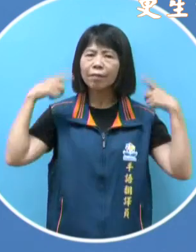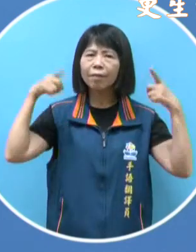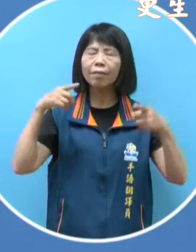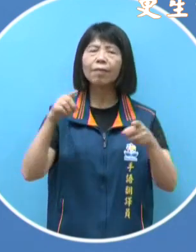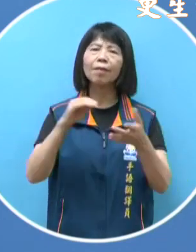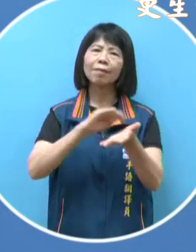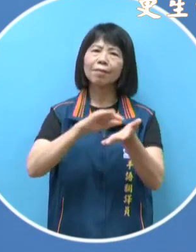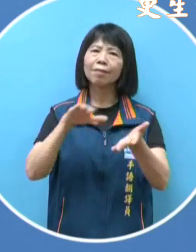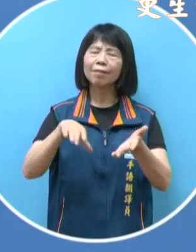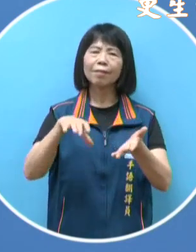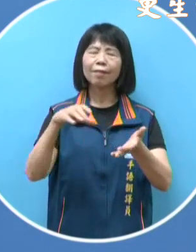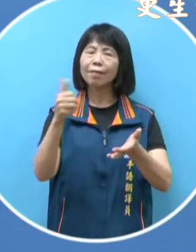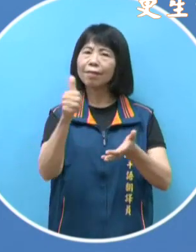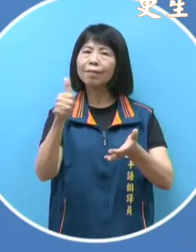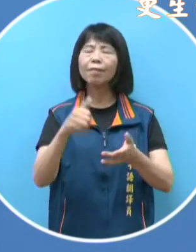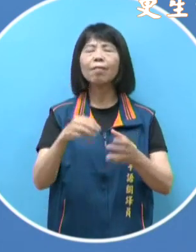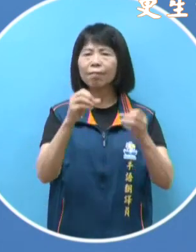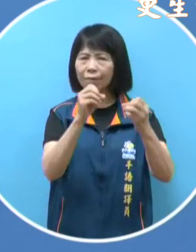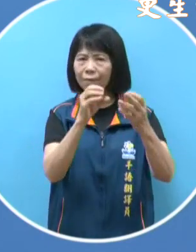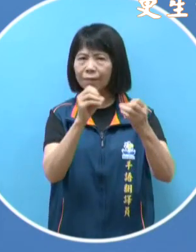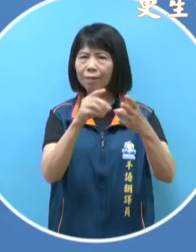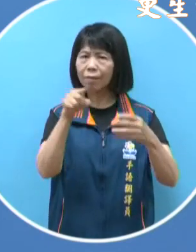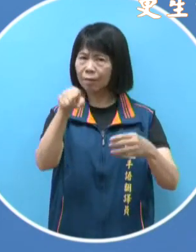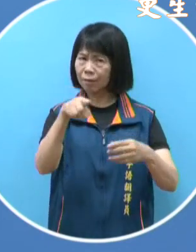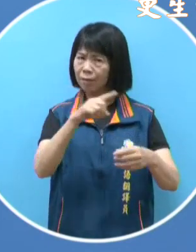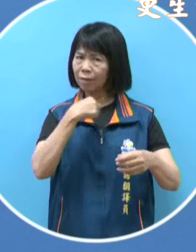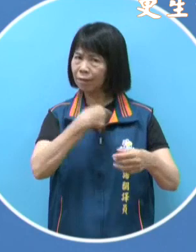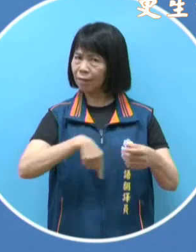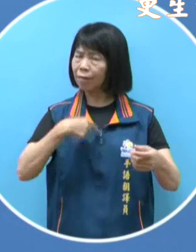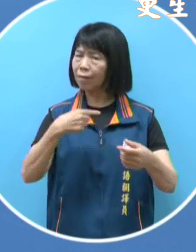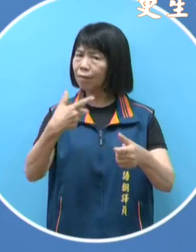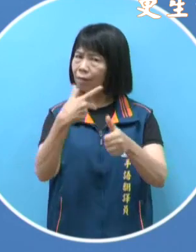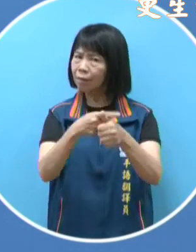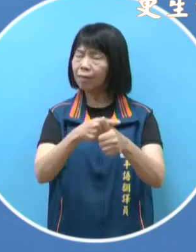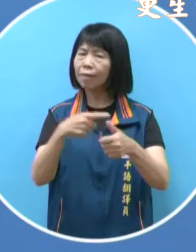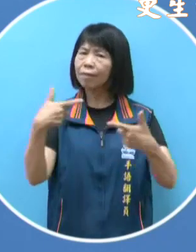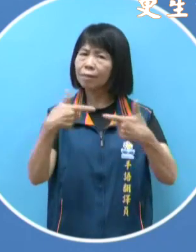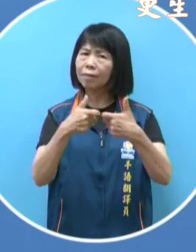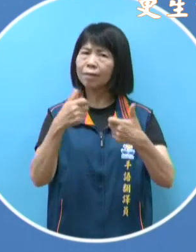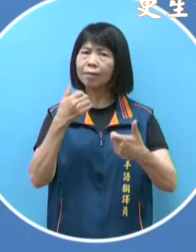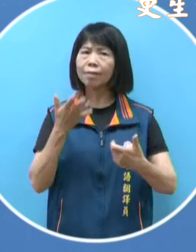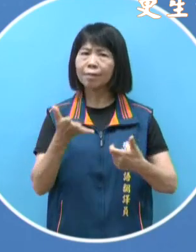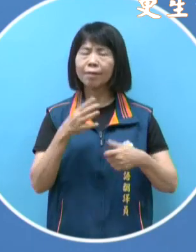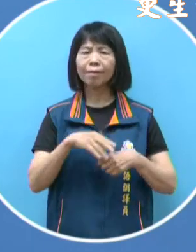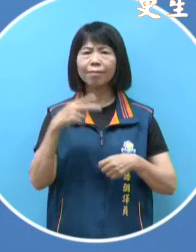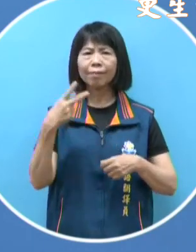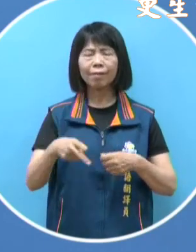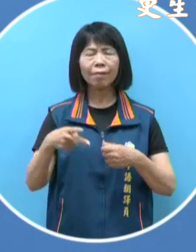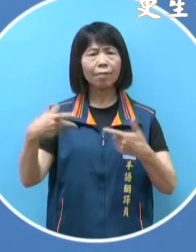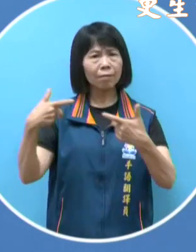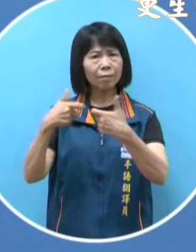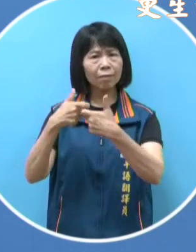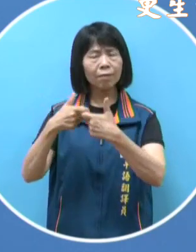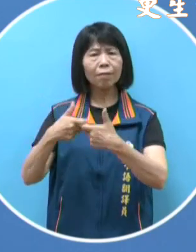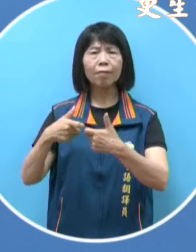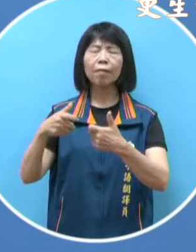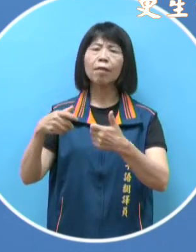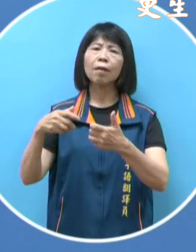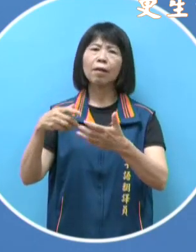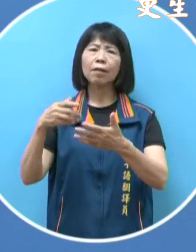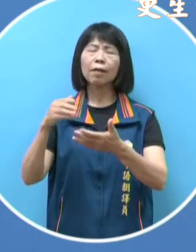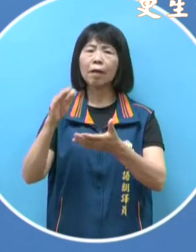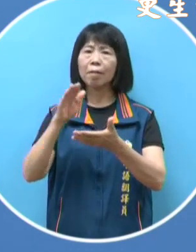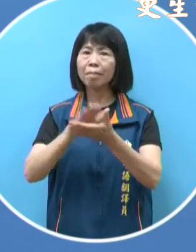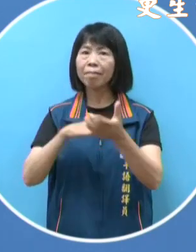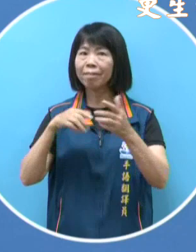师，然后跟他讨论一下你是否适合打疫苗，或是你适合打什么样的疫苗，其实可以